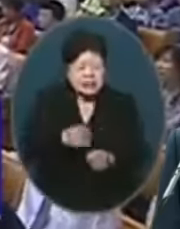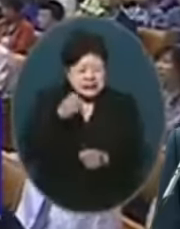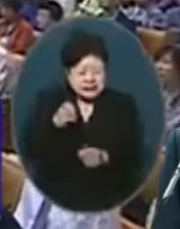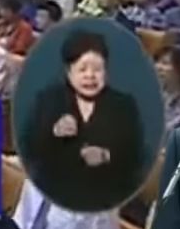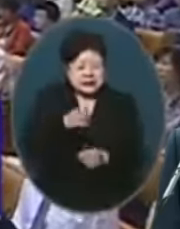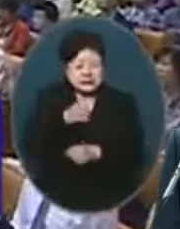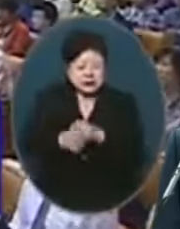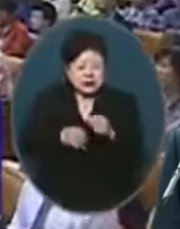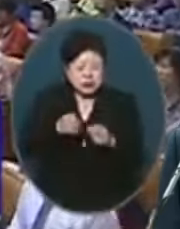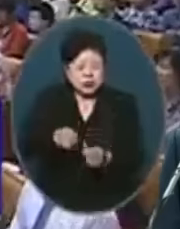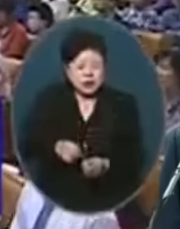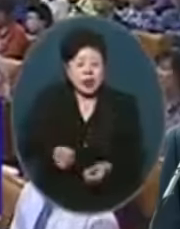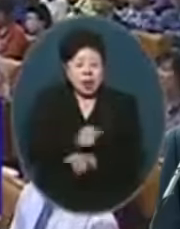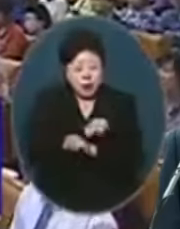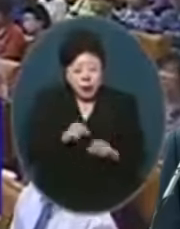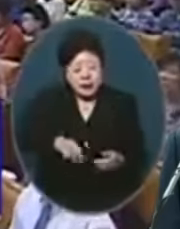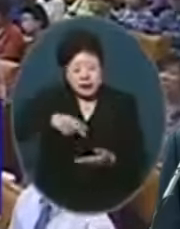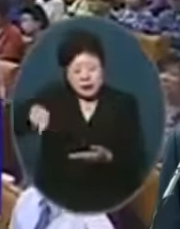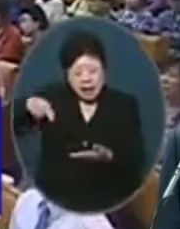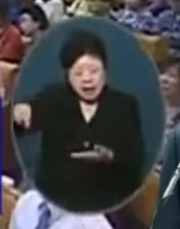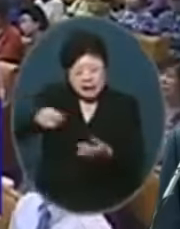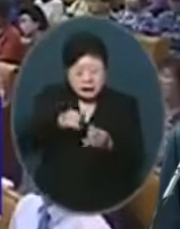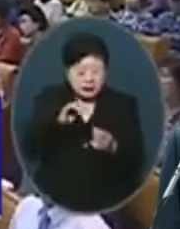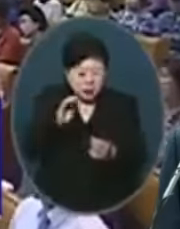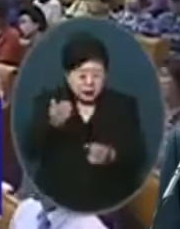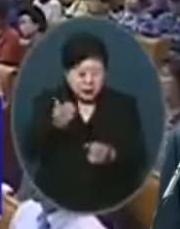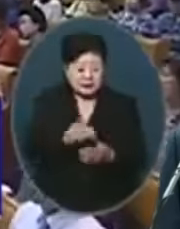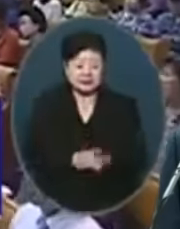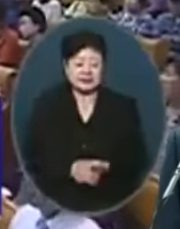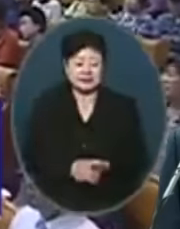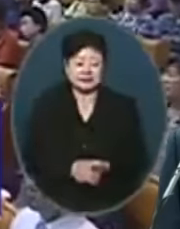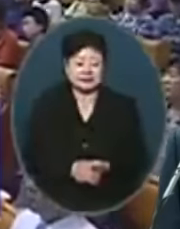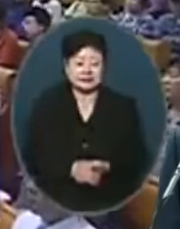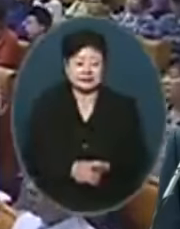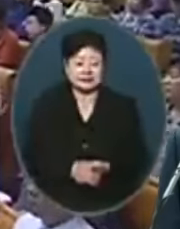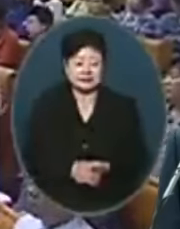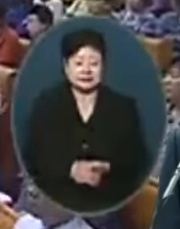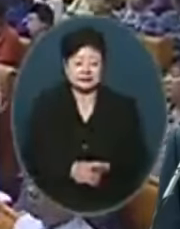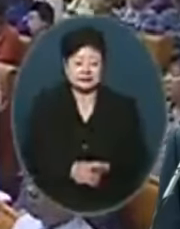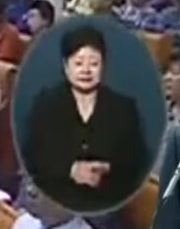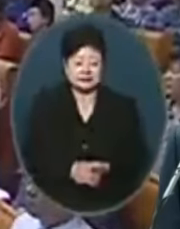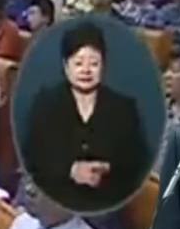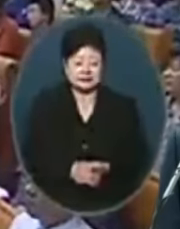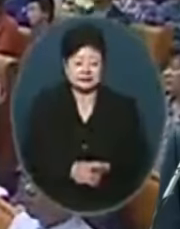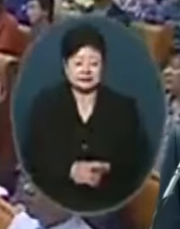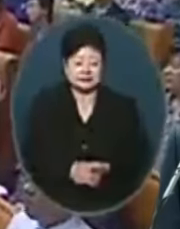40년을 광야에서 방황하는 자가 되리라. 그들이